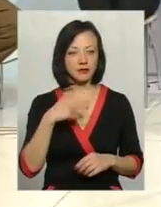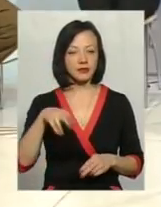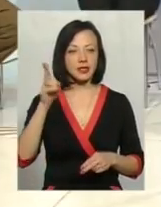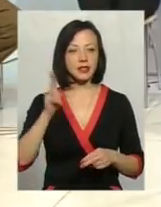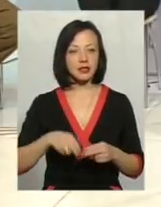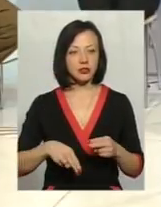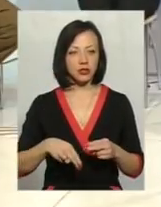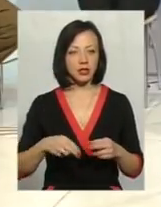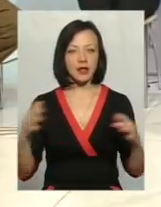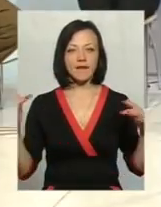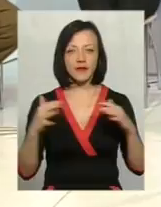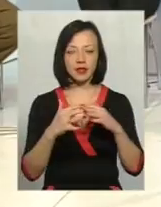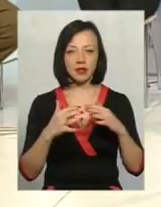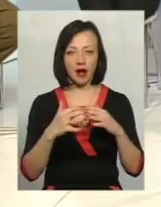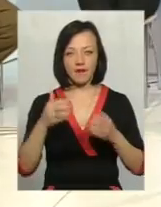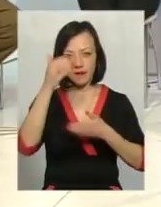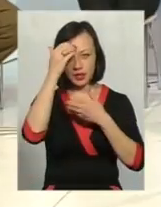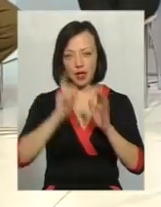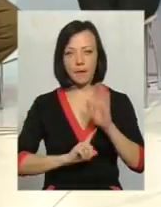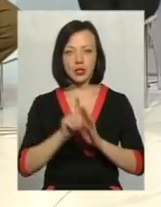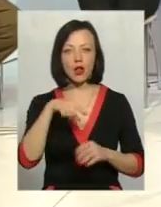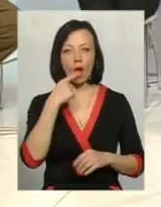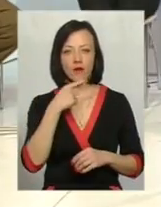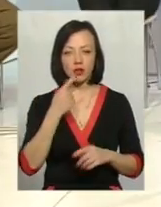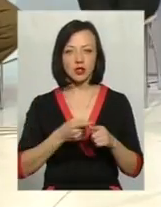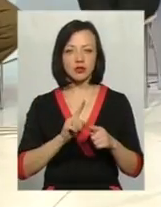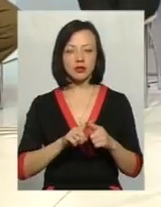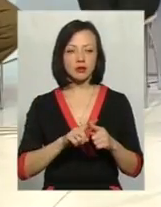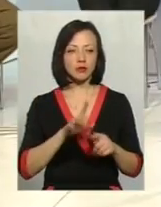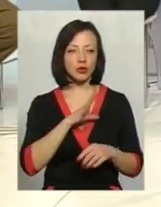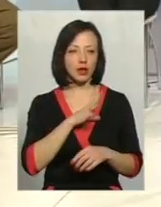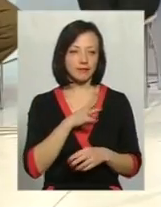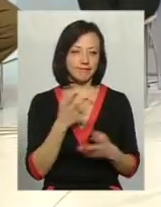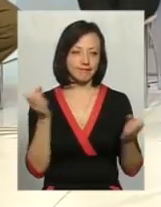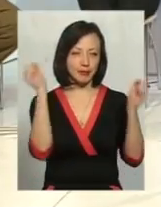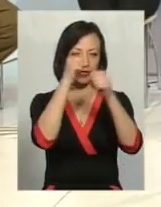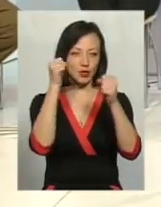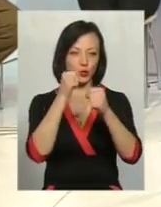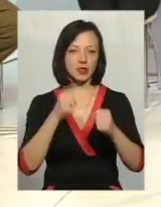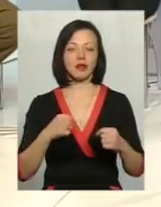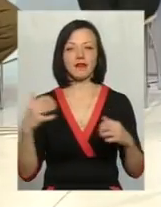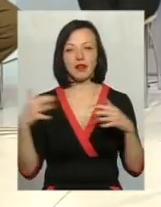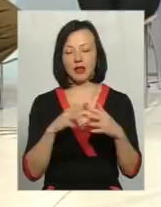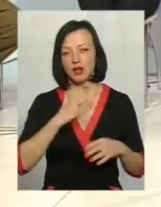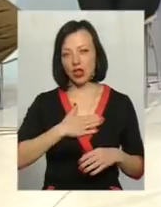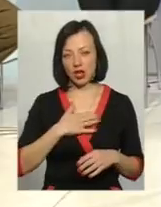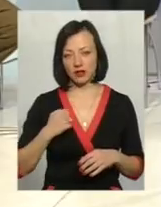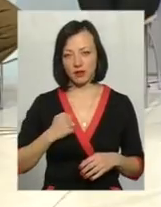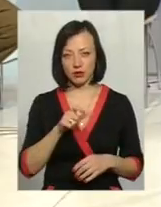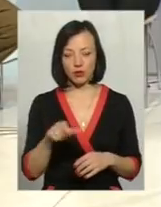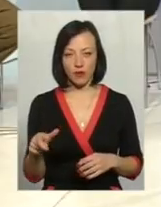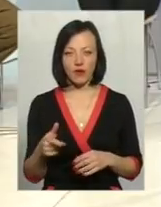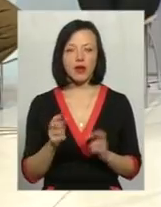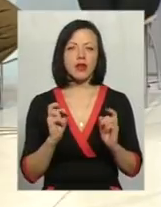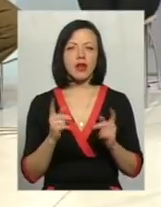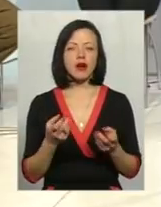закінчилась війна в Афганістані, так вже почали говорити про те, що вона, цитую, була безглузда для нас, так, для наших військових. Скажіть,